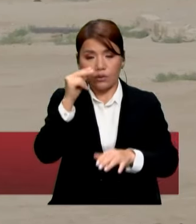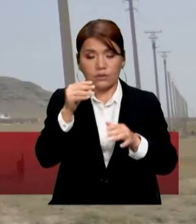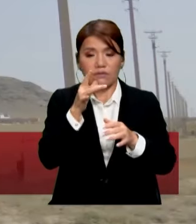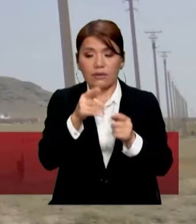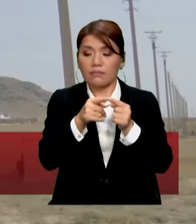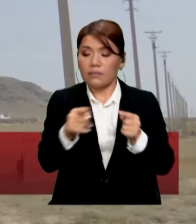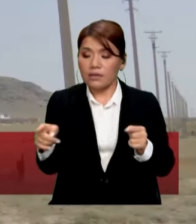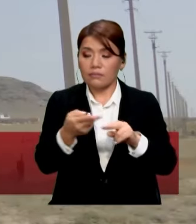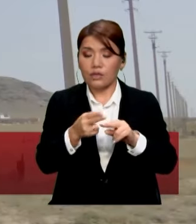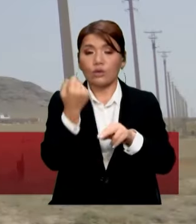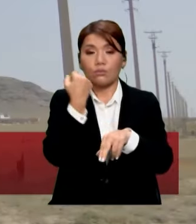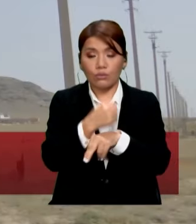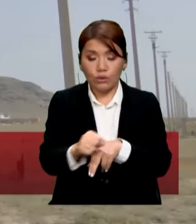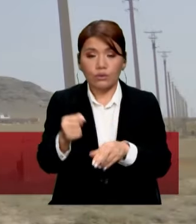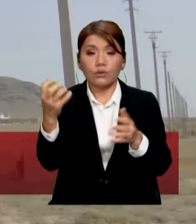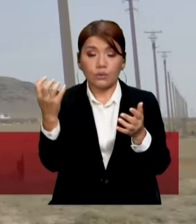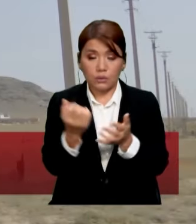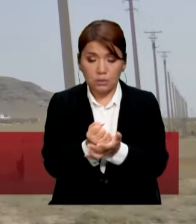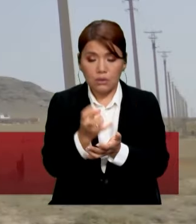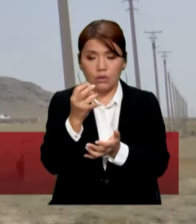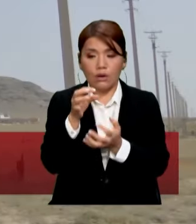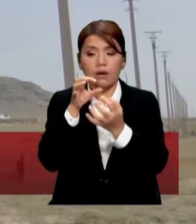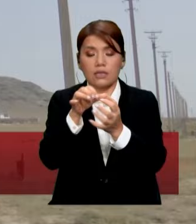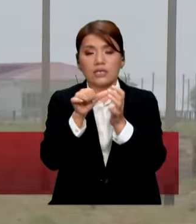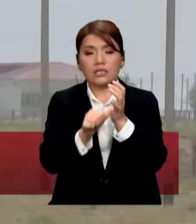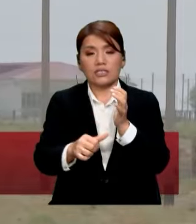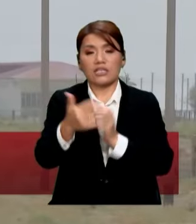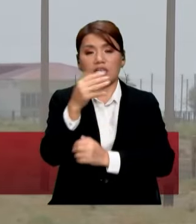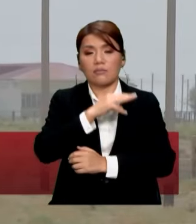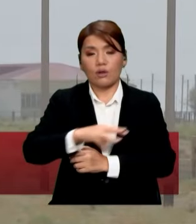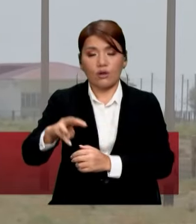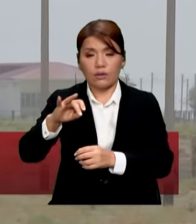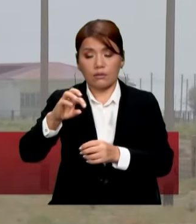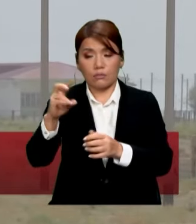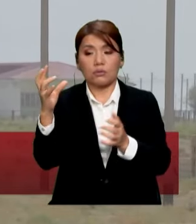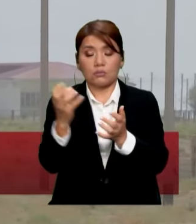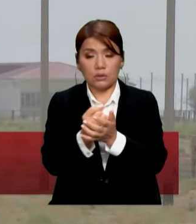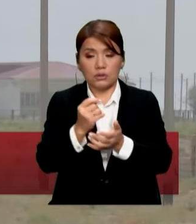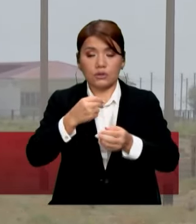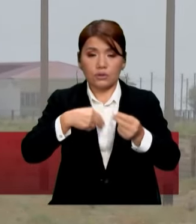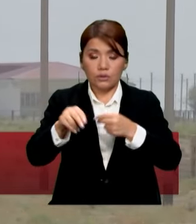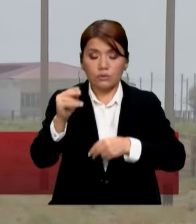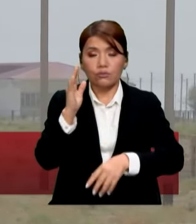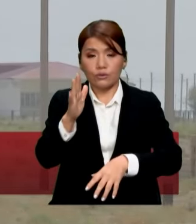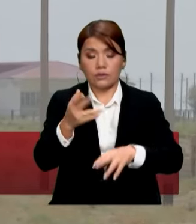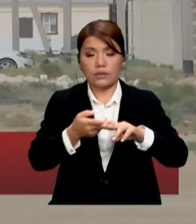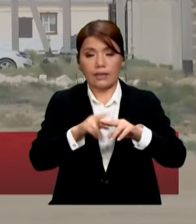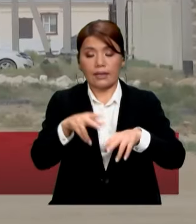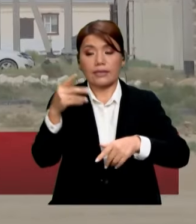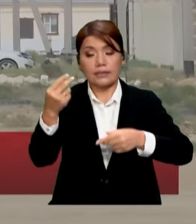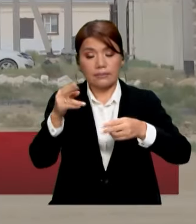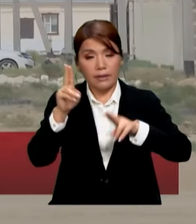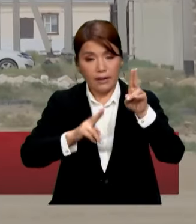сезона. Вроде бы победитель определен, и автобус за 63 миллиона тенге вроде бы на стадии закупа. Однако, согласно